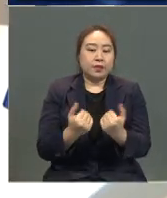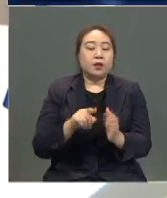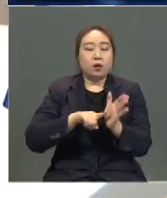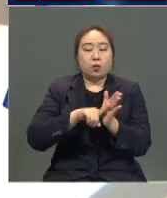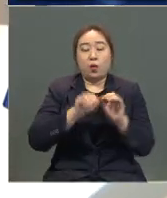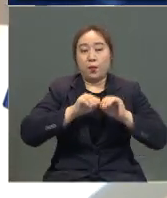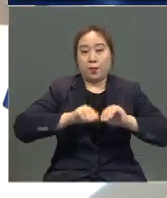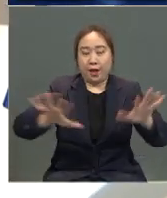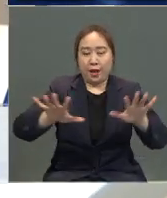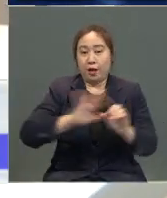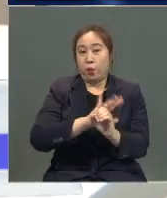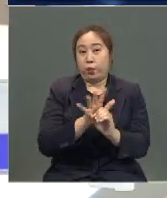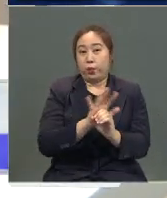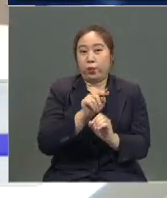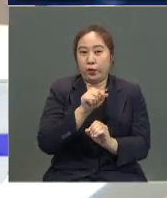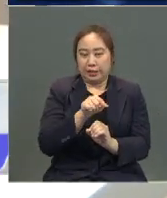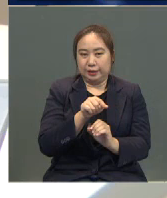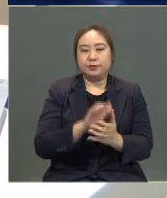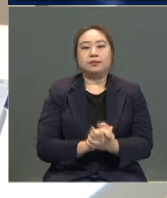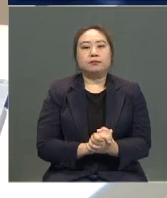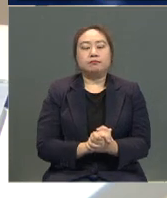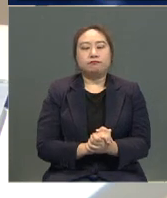มีการระบาดของโรคติดเชื้อไฟราด Corona2019